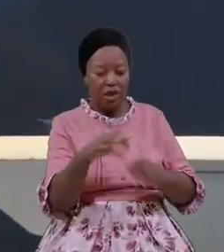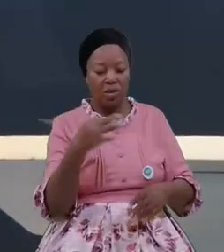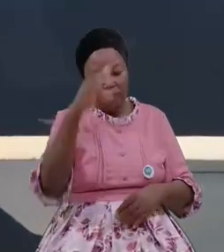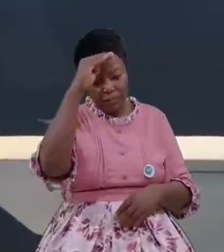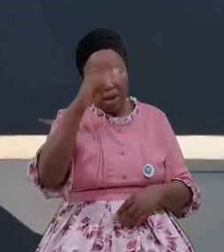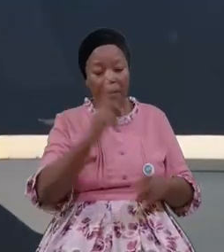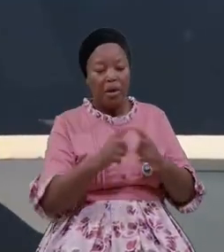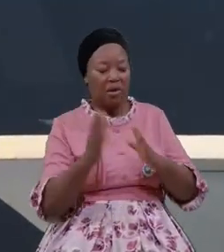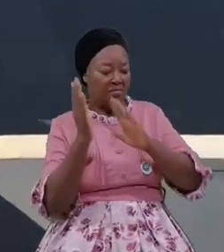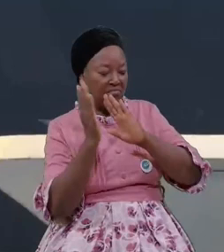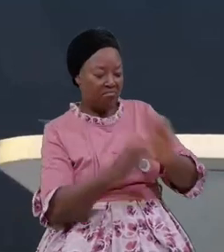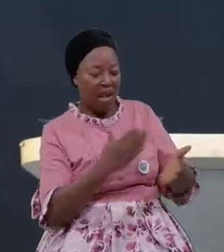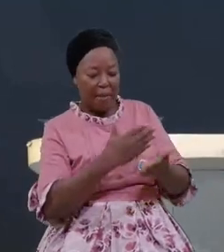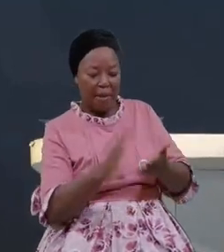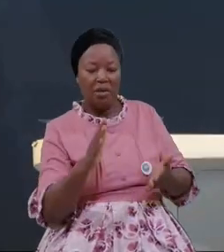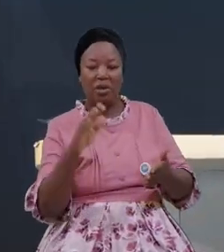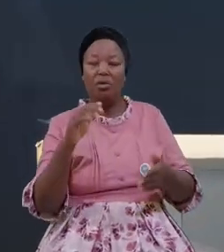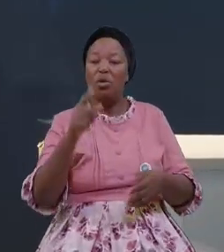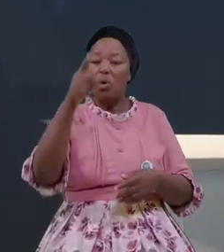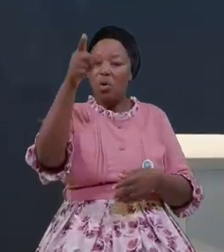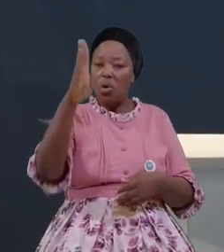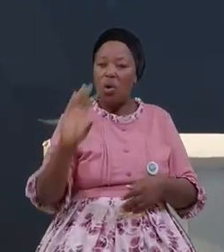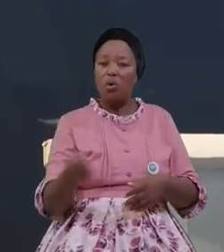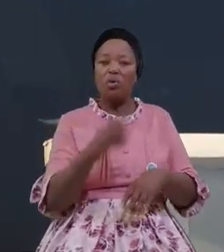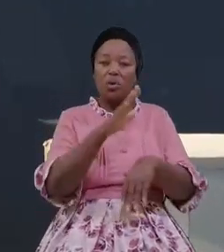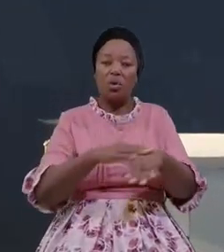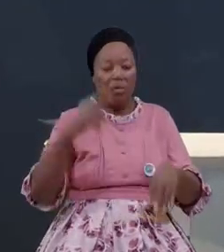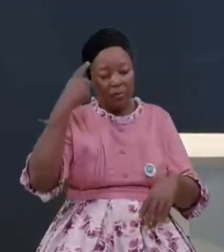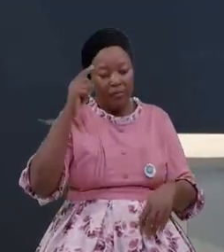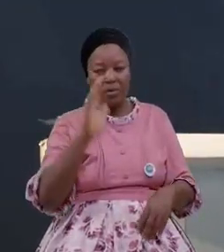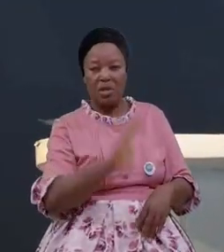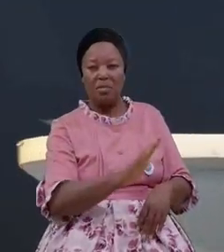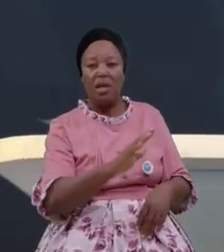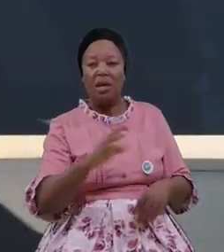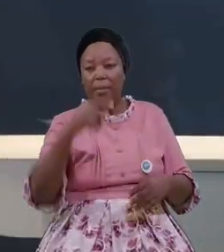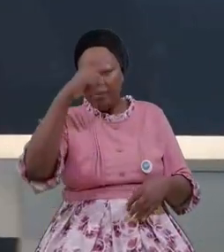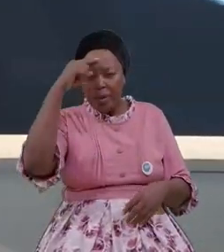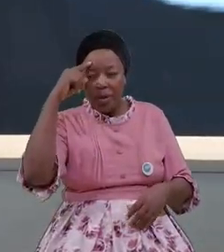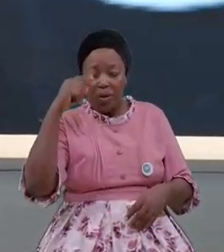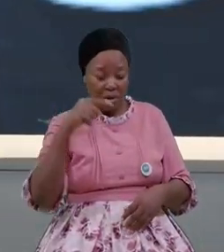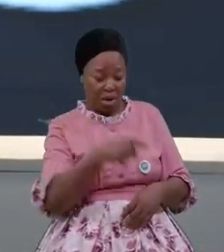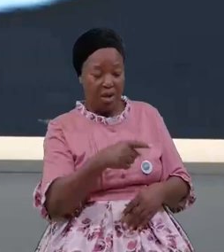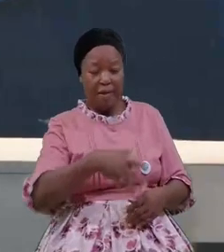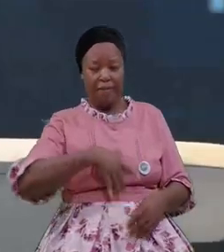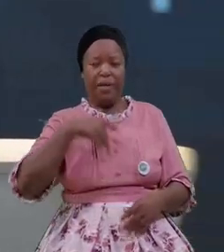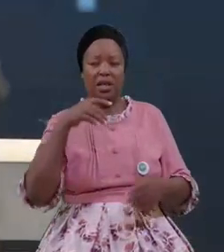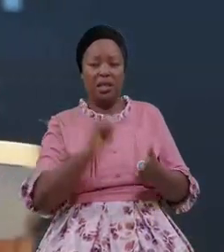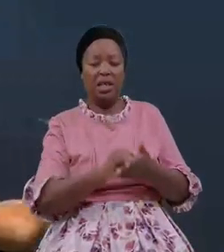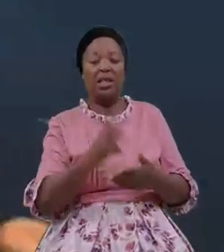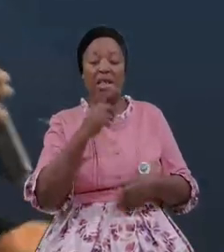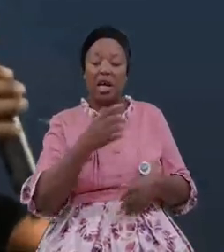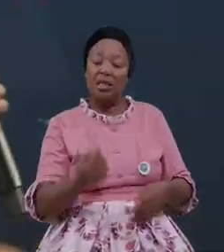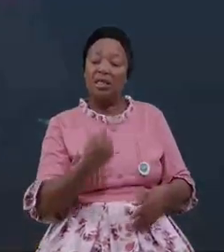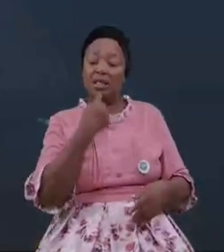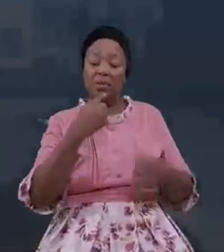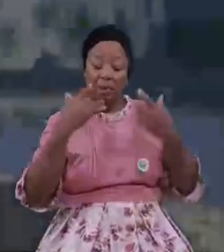boissons mais pêcheur d'homme il a abandonné l'œuvre de Dieu le Seigneur a abandonné l'œuvre de Dieu pour lui et pour lui c'est